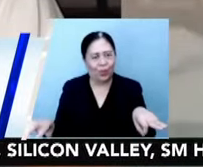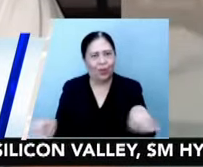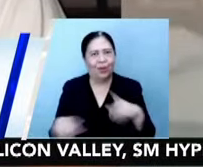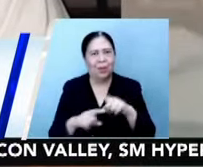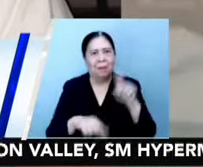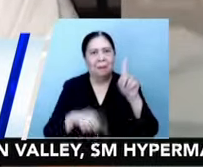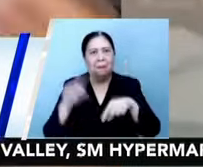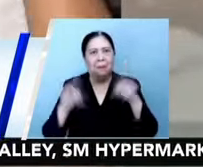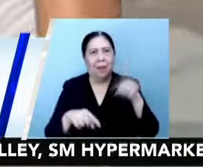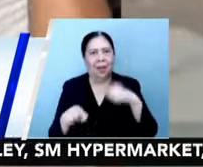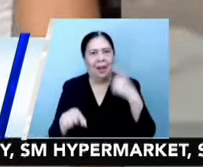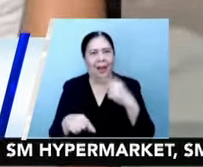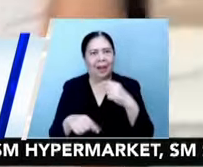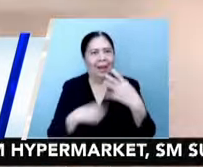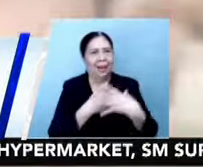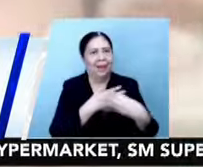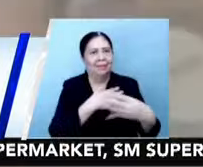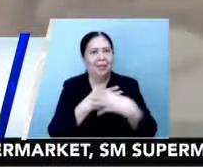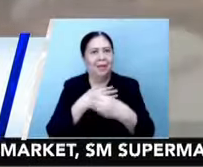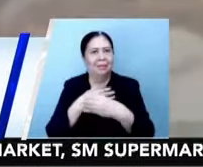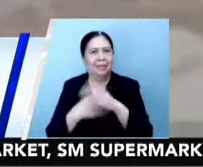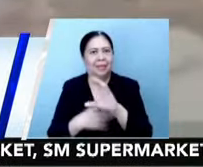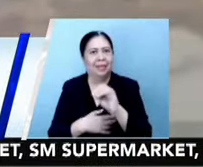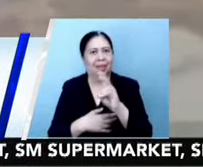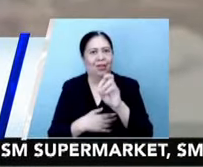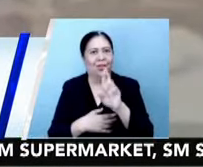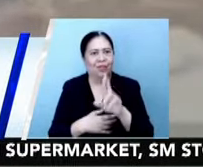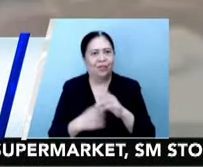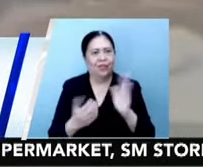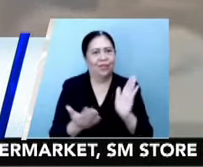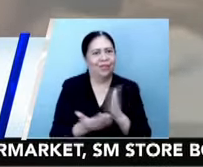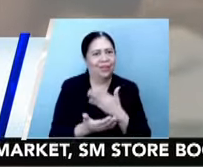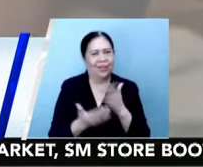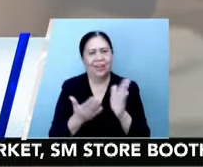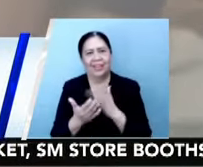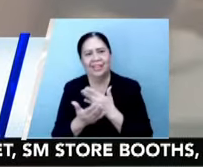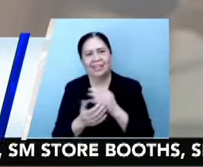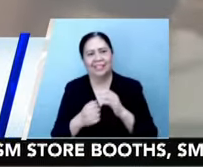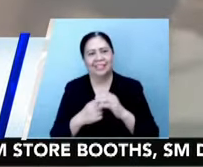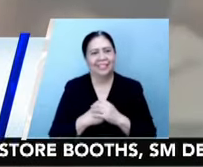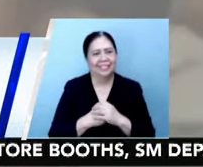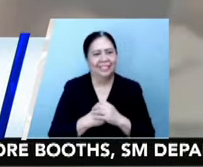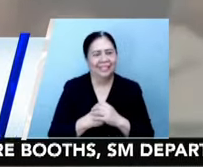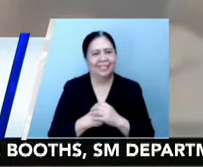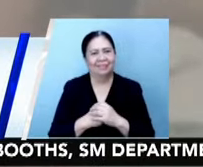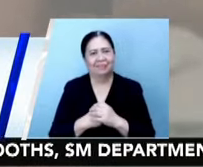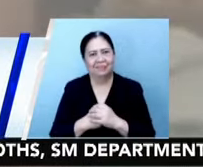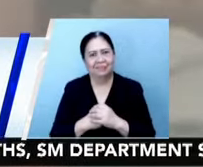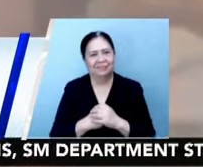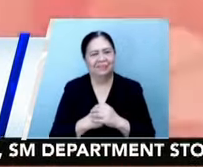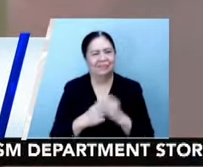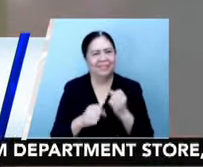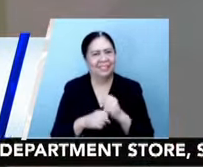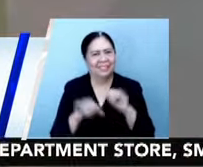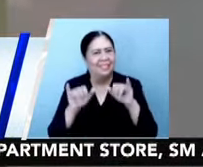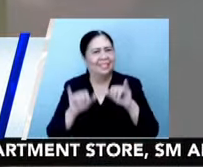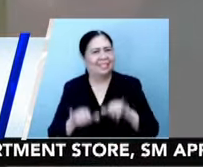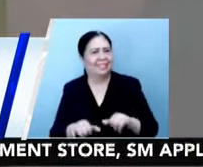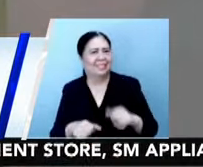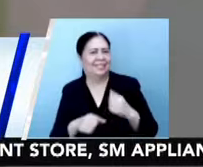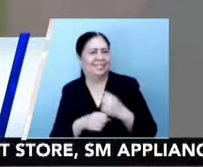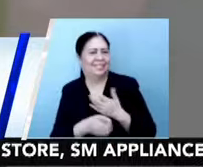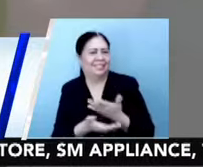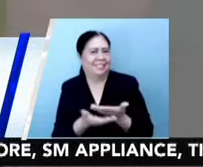samot-saring cover ng ilang netizens. Let's just get so naked, baby.